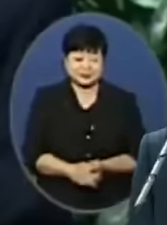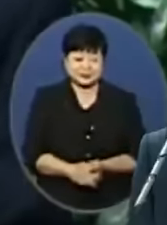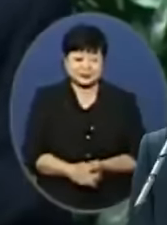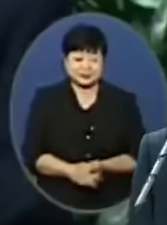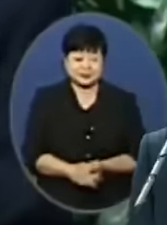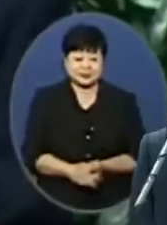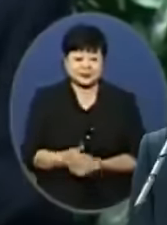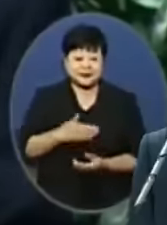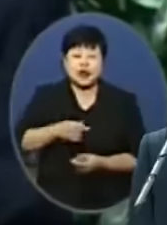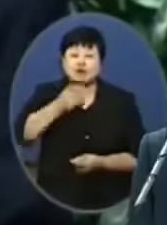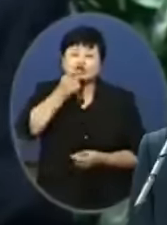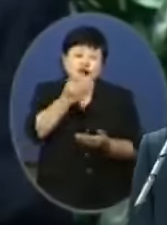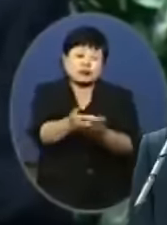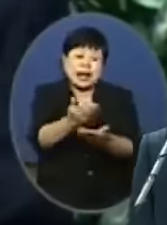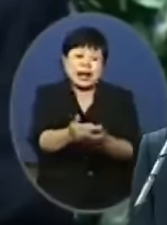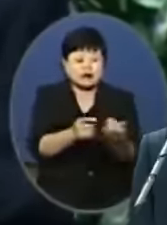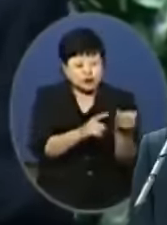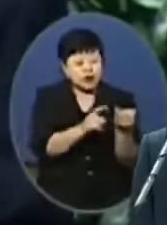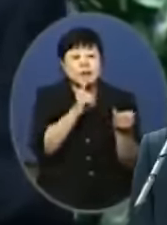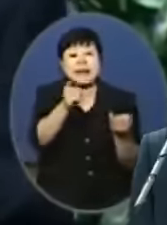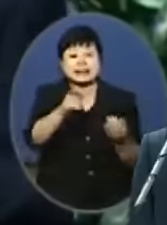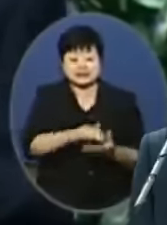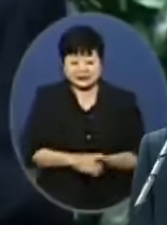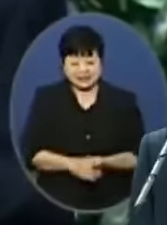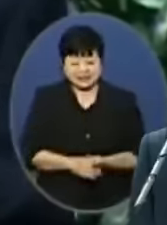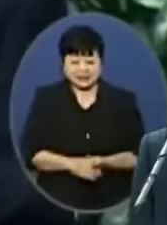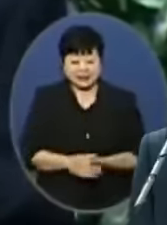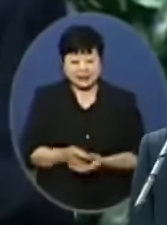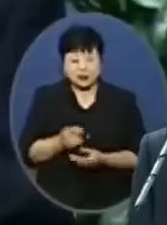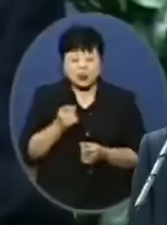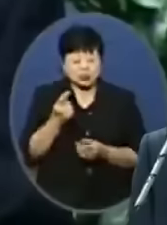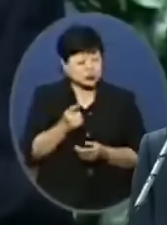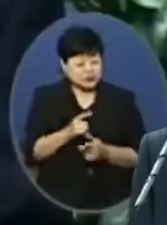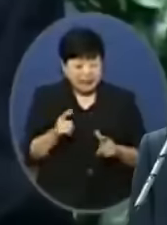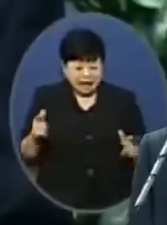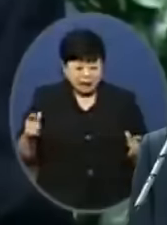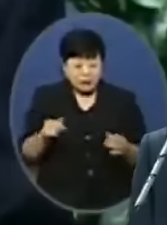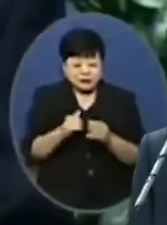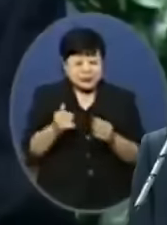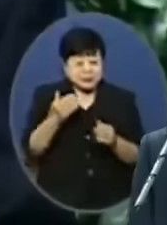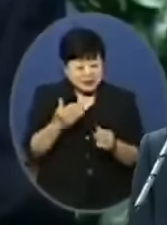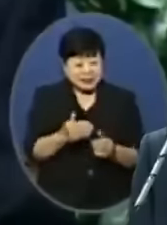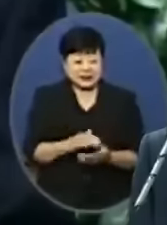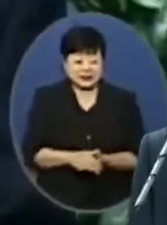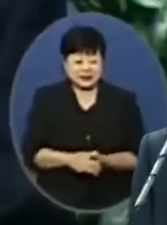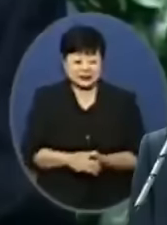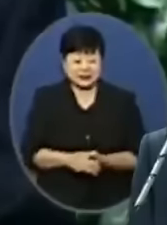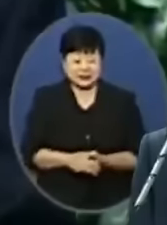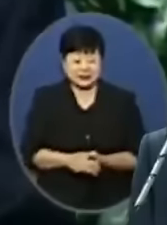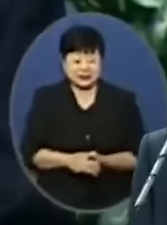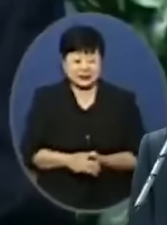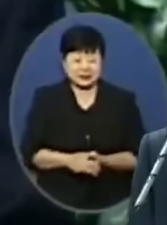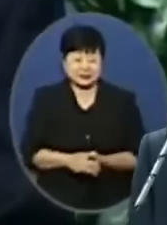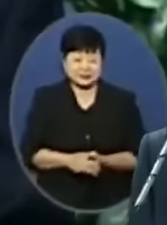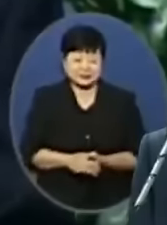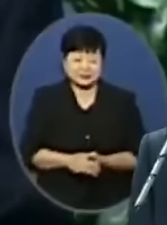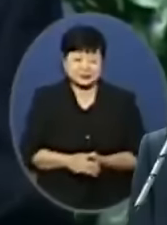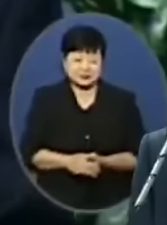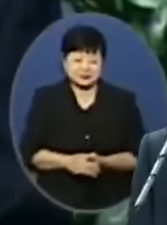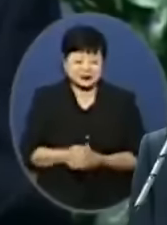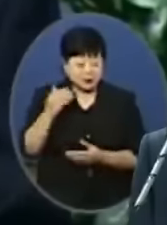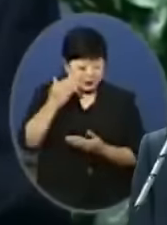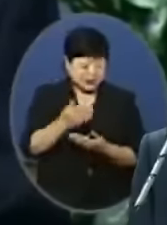그러면 그 물 나에게 좀 주십시오. 그래서 내가 여기 물길로 오지도 않고 사람들에게 이야기거리도 되기를 원치